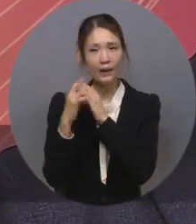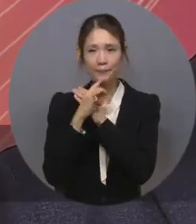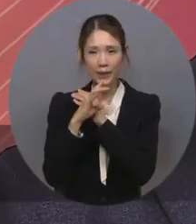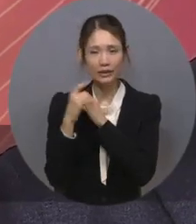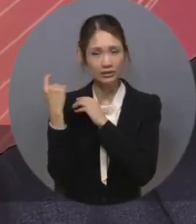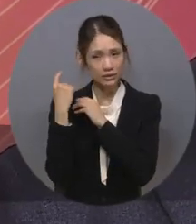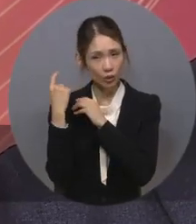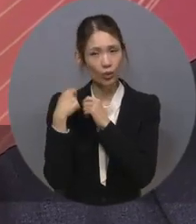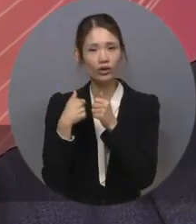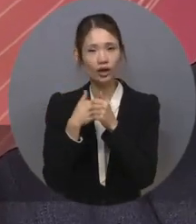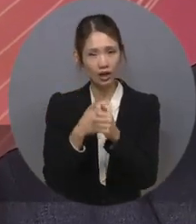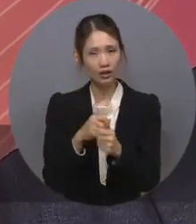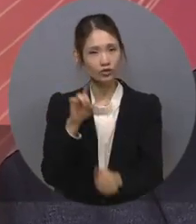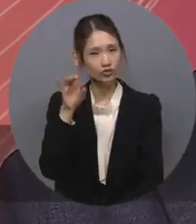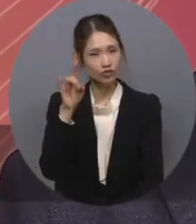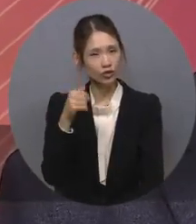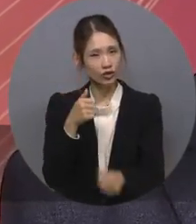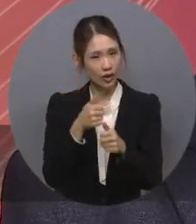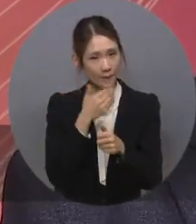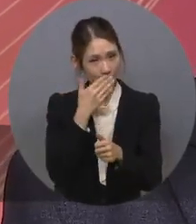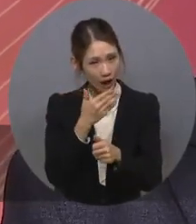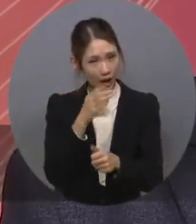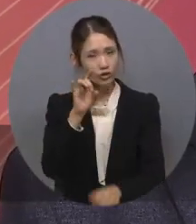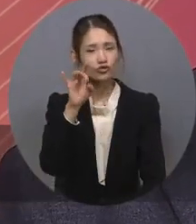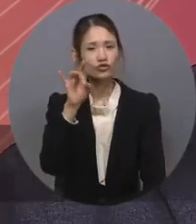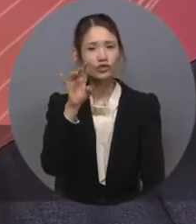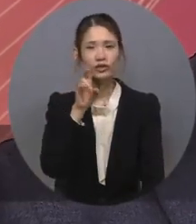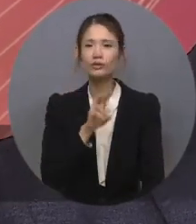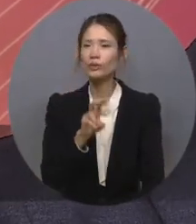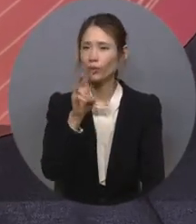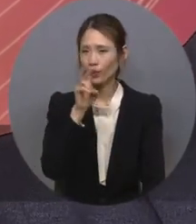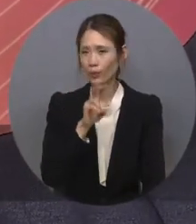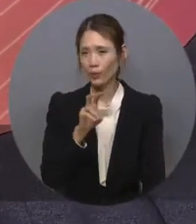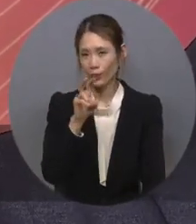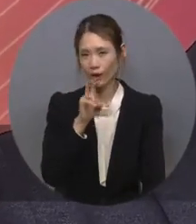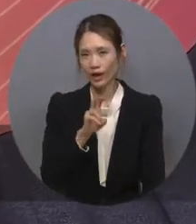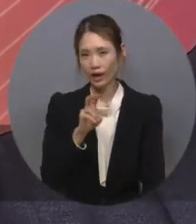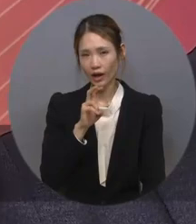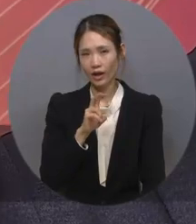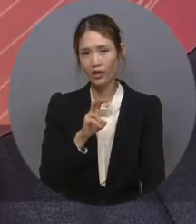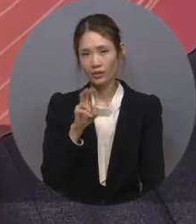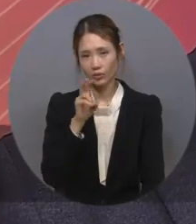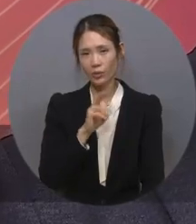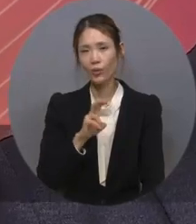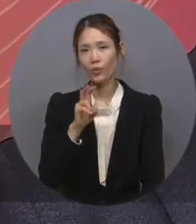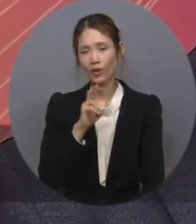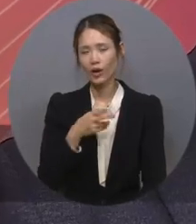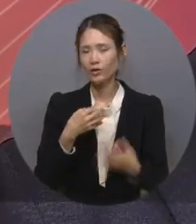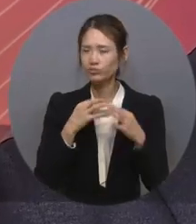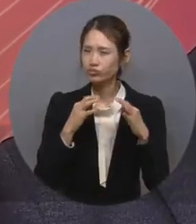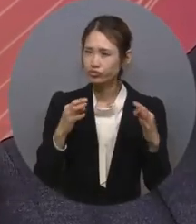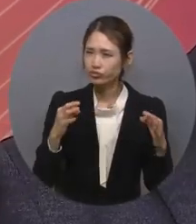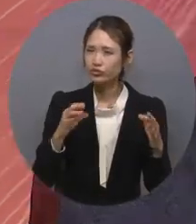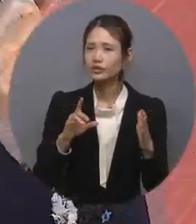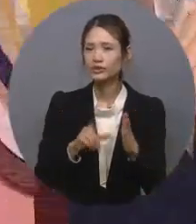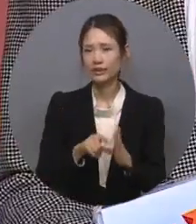따라서 유일하게 할 수 있는 게 노래가 되었어요. 네, 그래서 노래할 때 가장